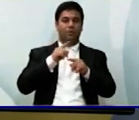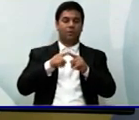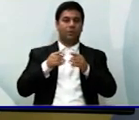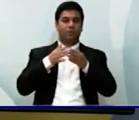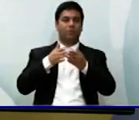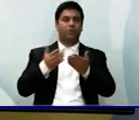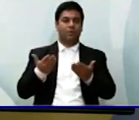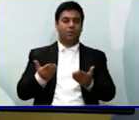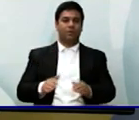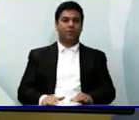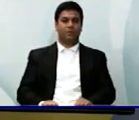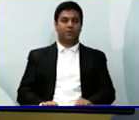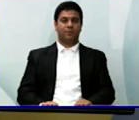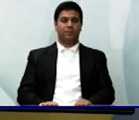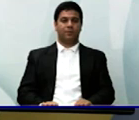быстроходные суда.